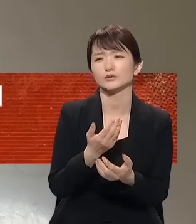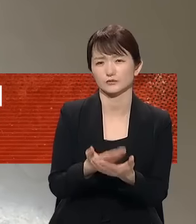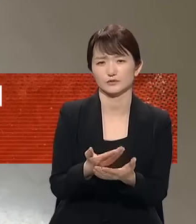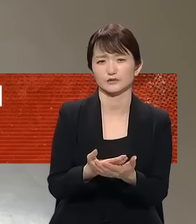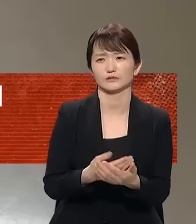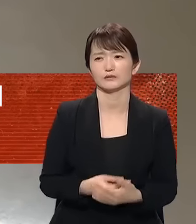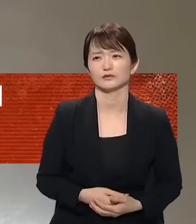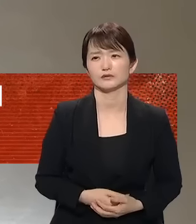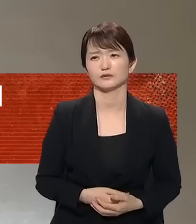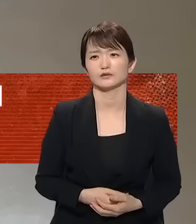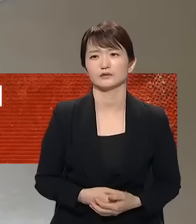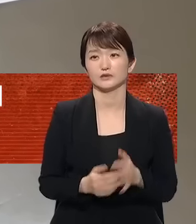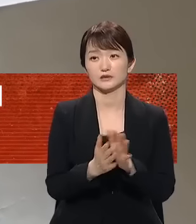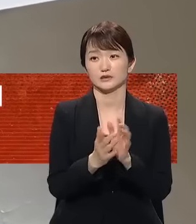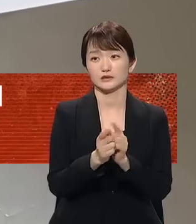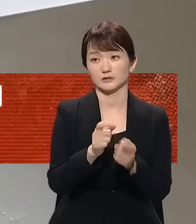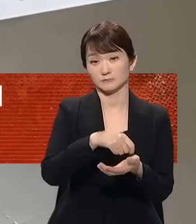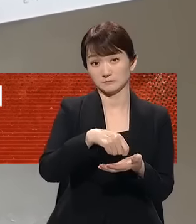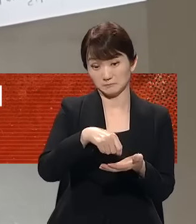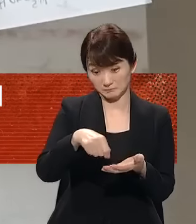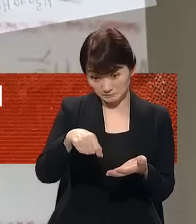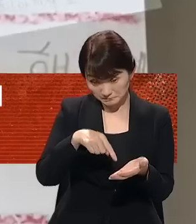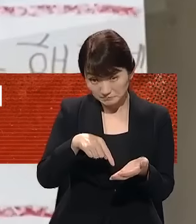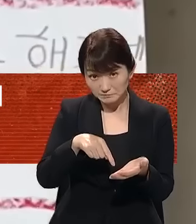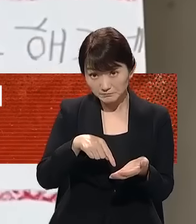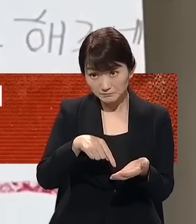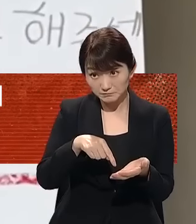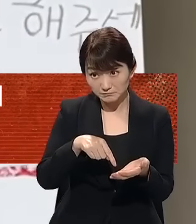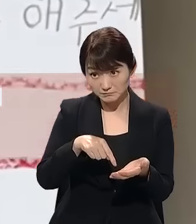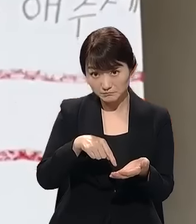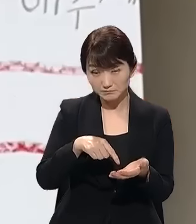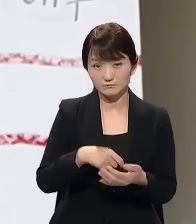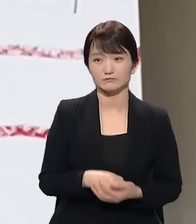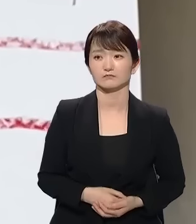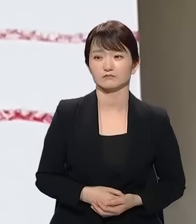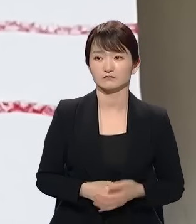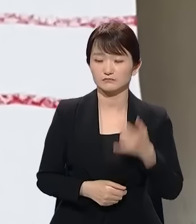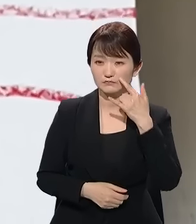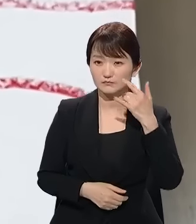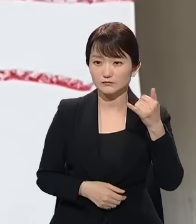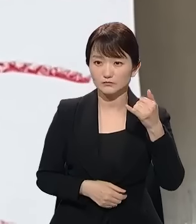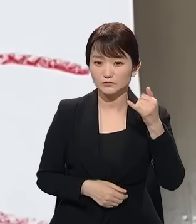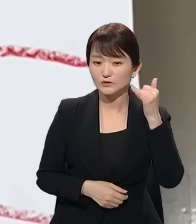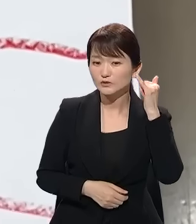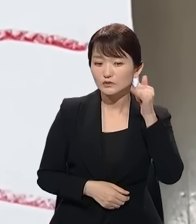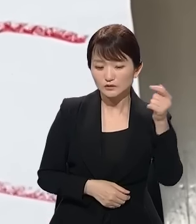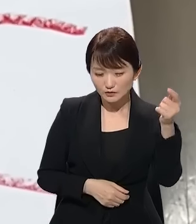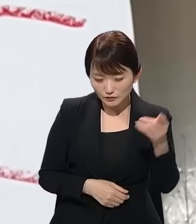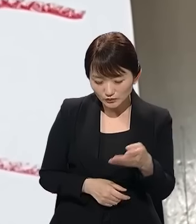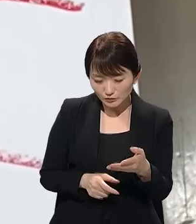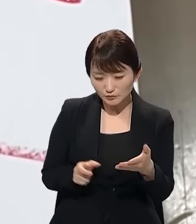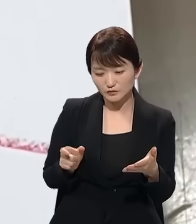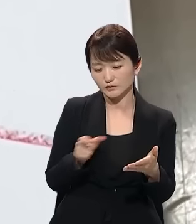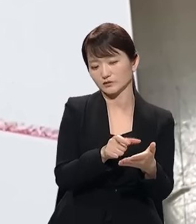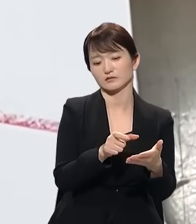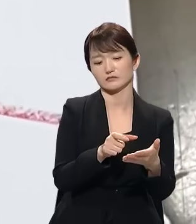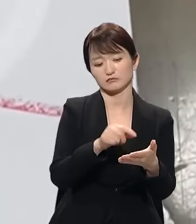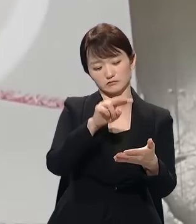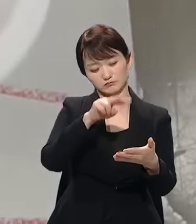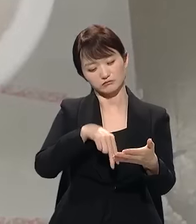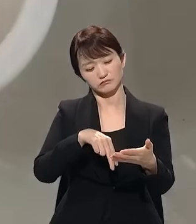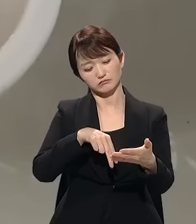이렇게 해가지고 자필로 꾹꾹 눌러 쓴 그 편지인데 거기에다가 부모 전화번호까지 남겨놨다는 거죠. 근데 그걸 갖다가 딱